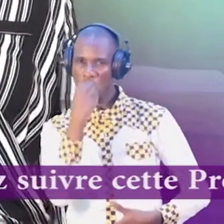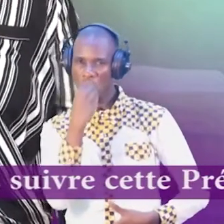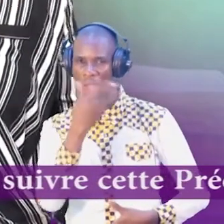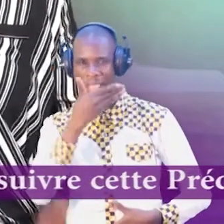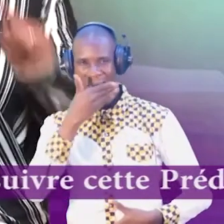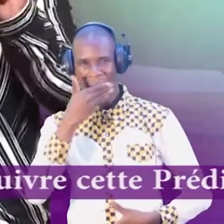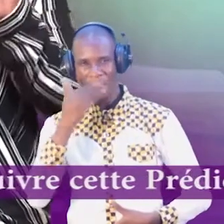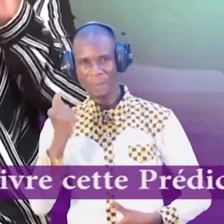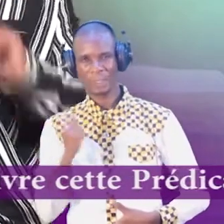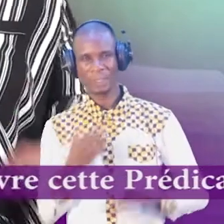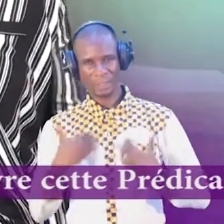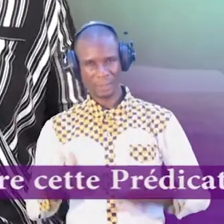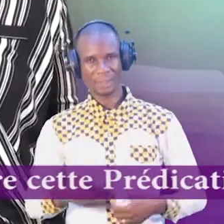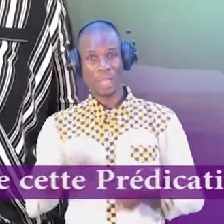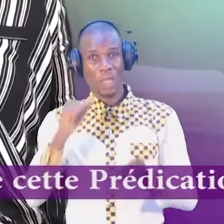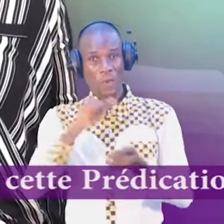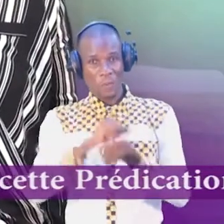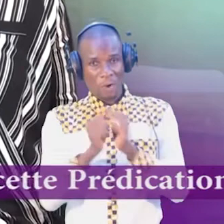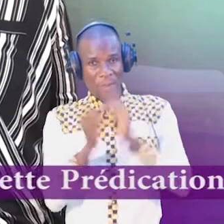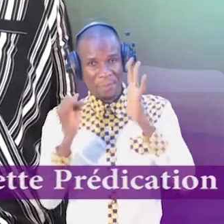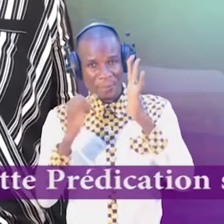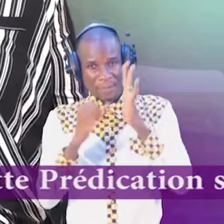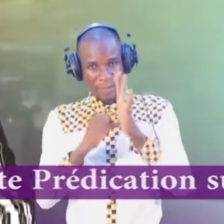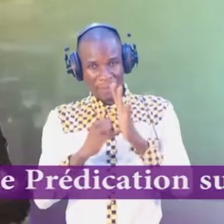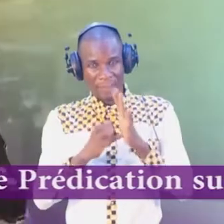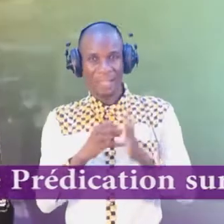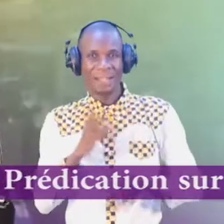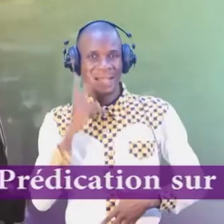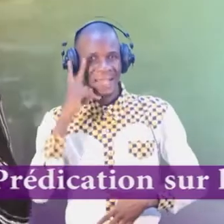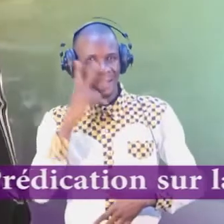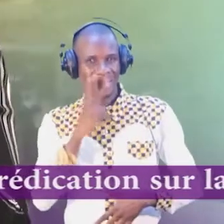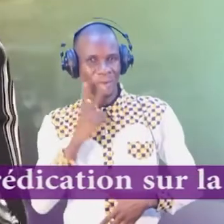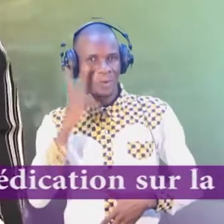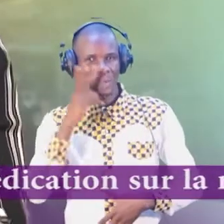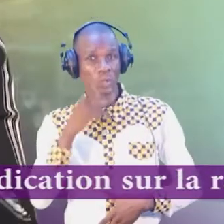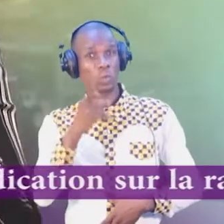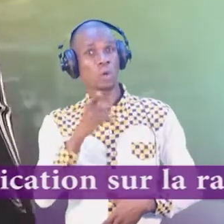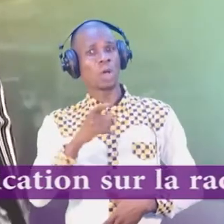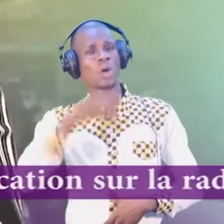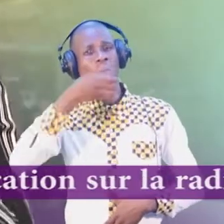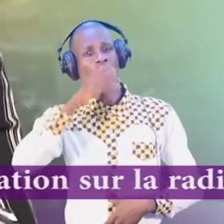Soki ondimeli Nzambe osili kozwa penza nguya ya koyeba na kolonga penza.